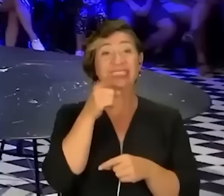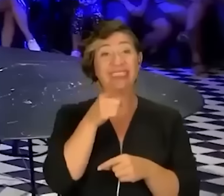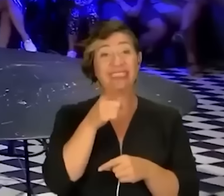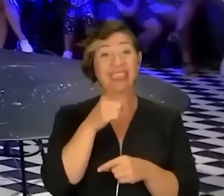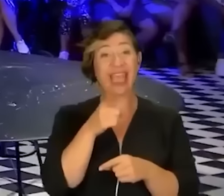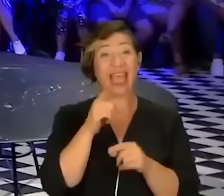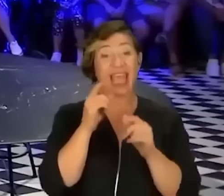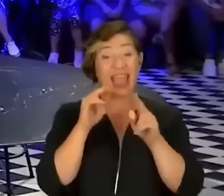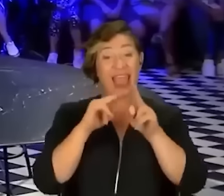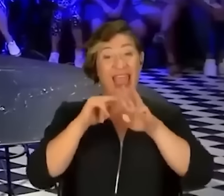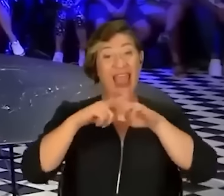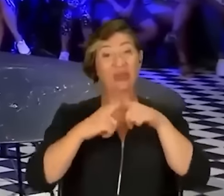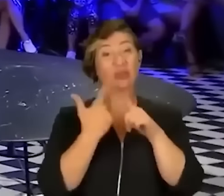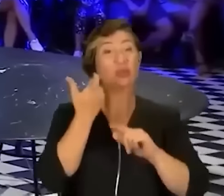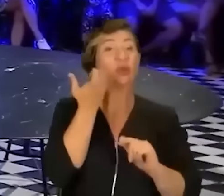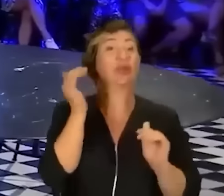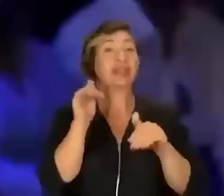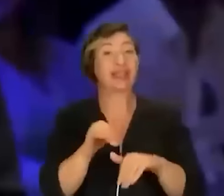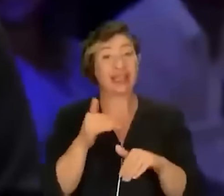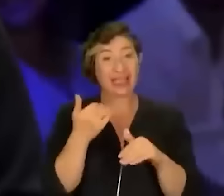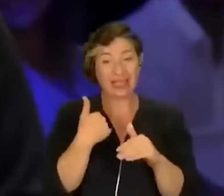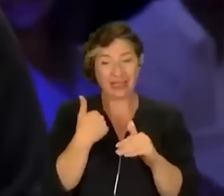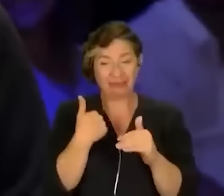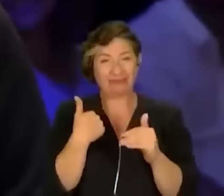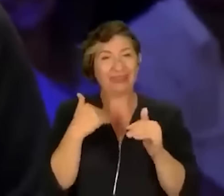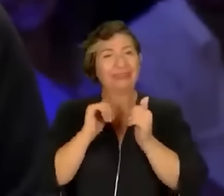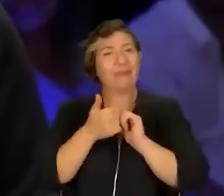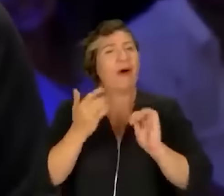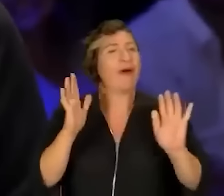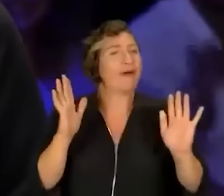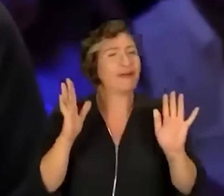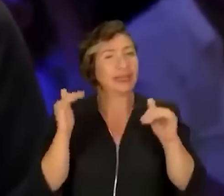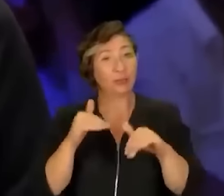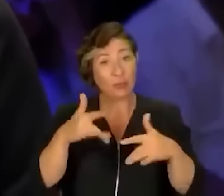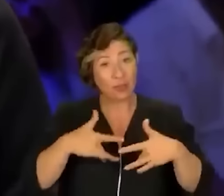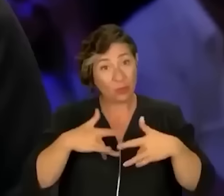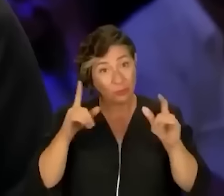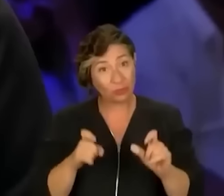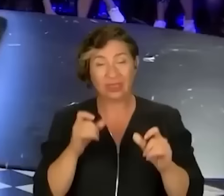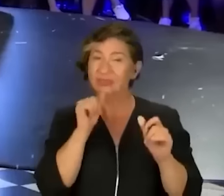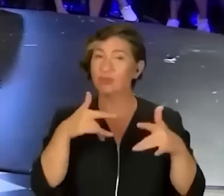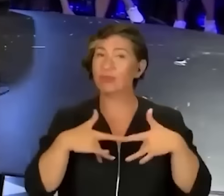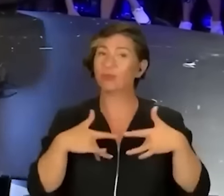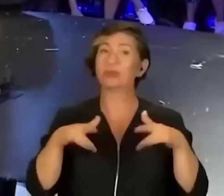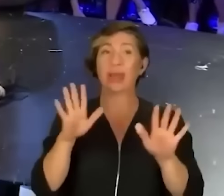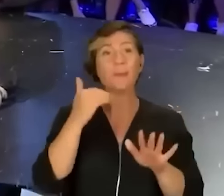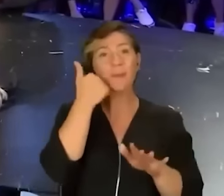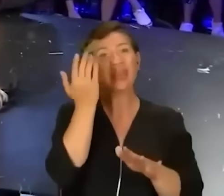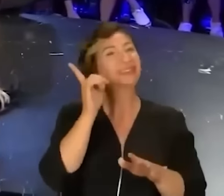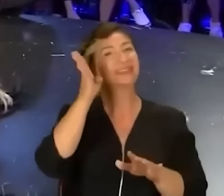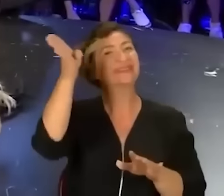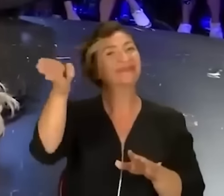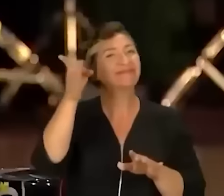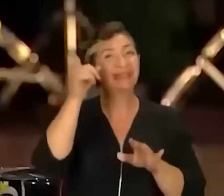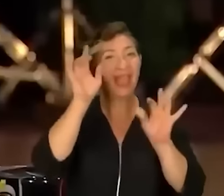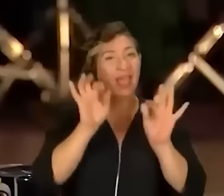dedi casual geldi dedi. Bana casual gelmişsiniz. Sağ olun, var olun. Hiç memnun değilim. Beyaz Söz Türkiye